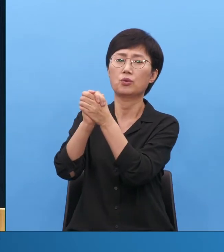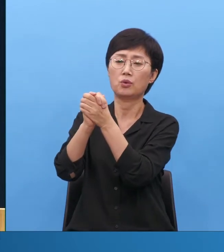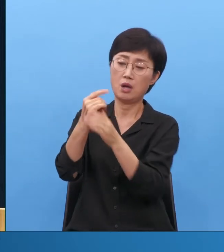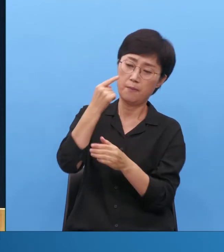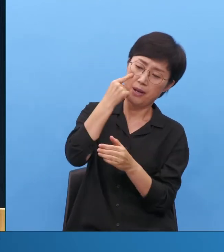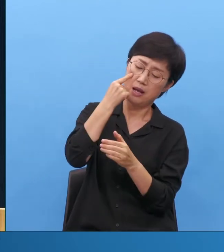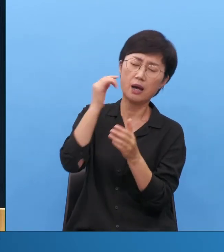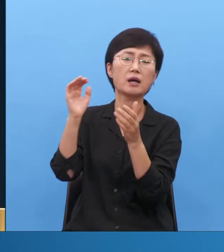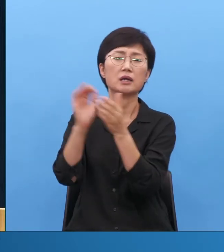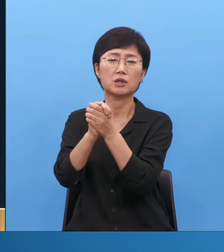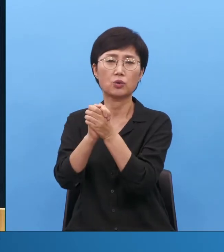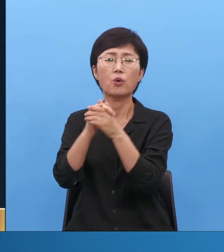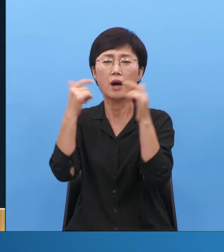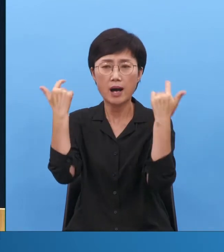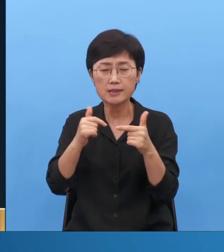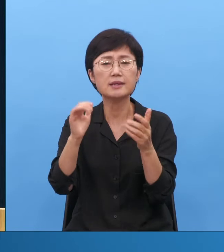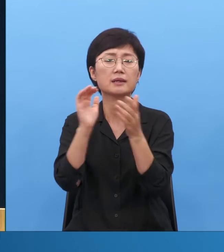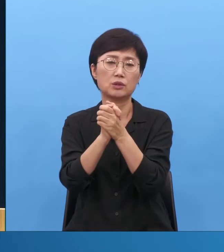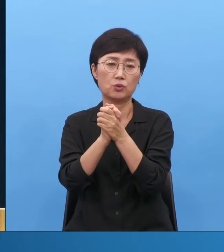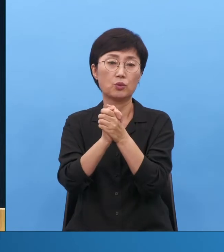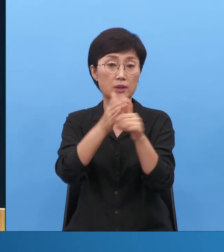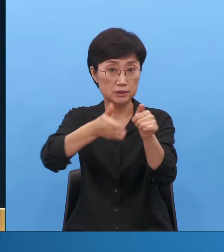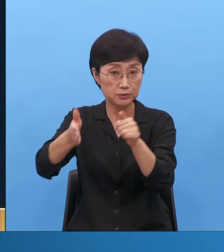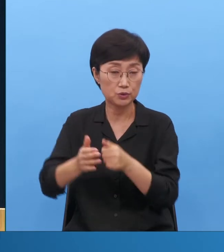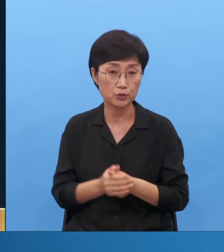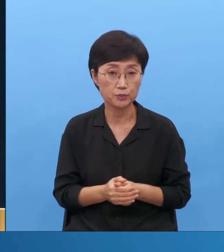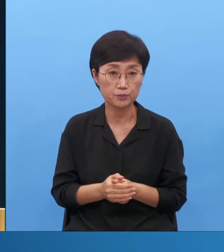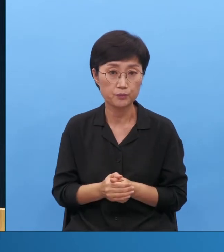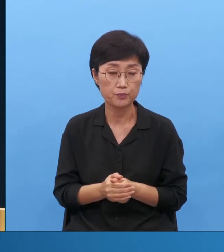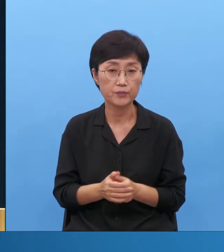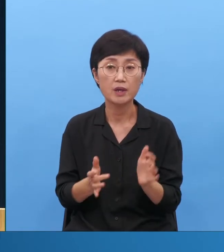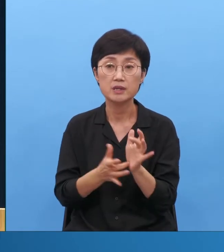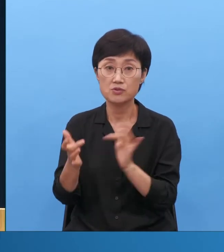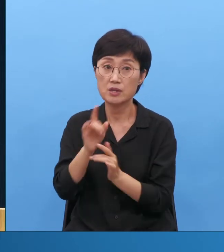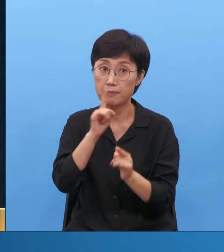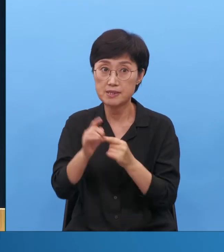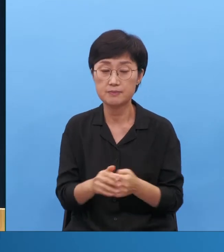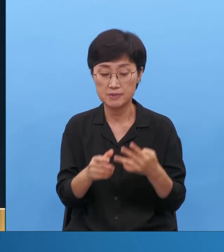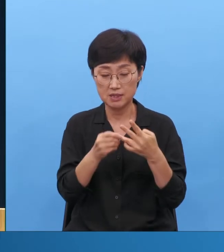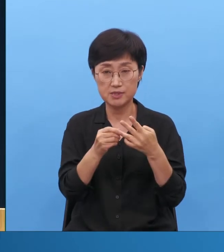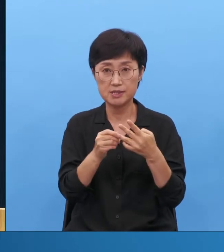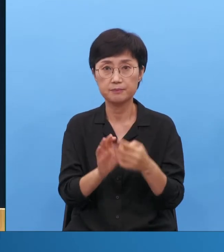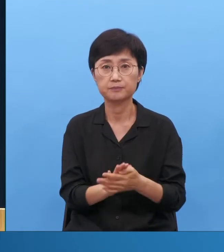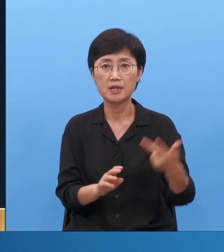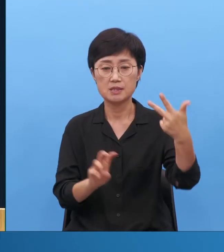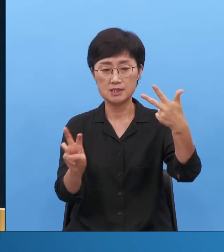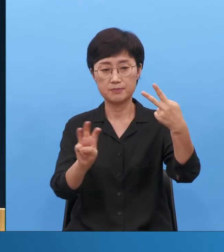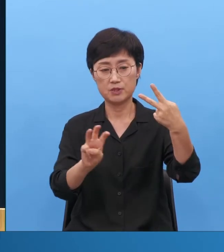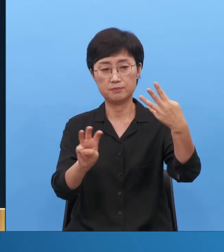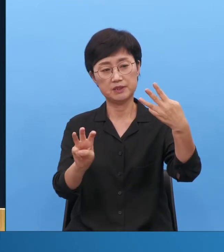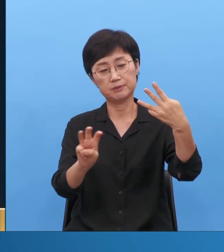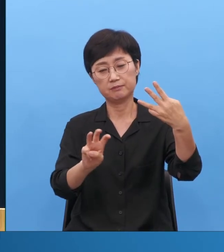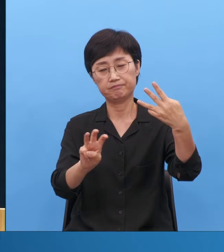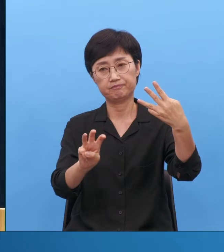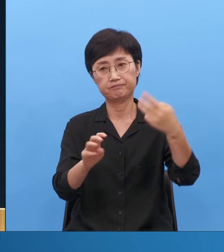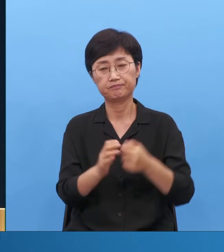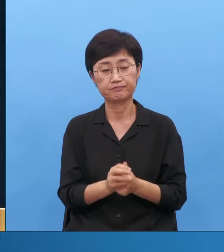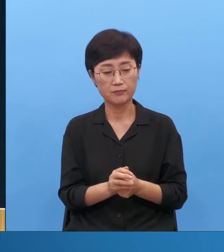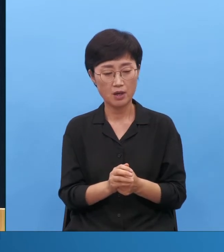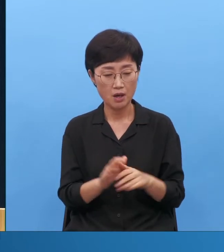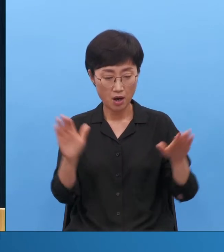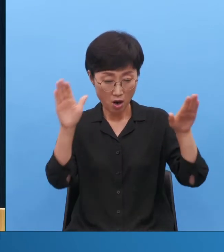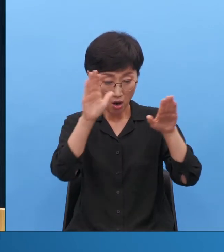예수님 마지막 세 번째 걸 얘기했습니다. This third point that Jesus made. 20절에 뭡니까? What does it say in verse 20? 어두운 가운데